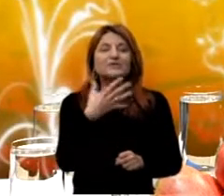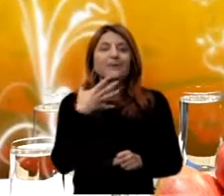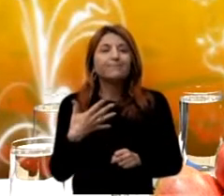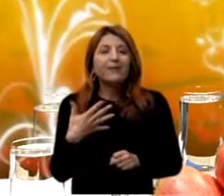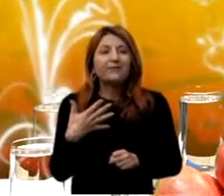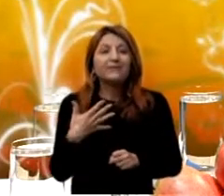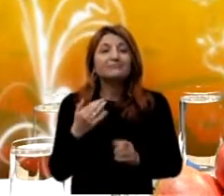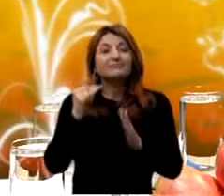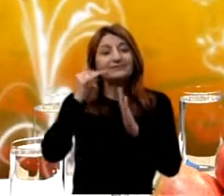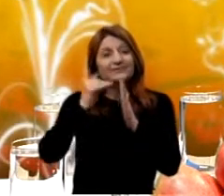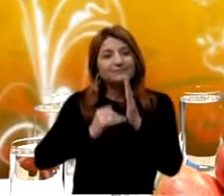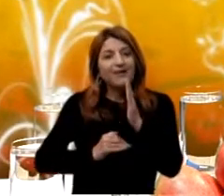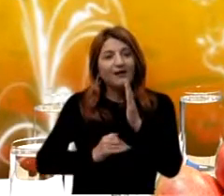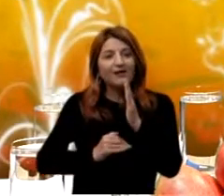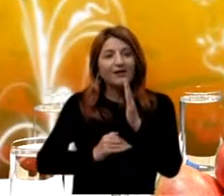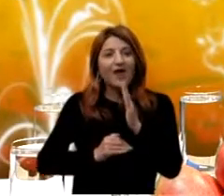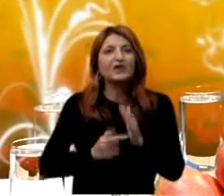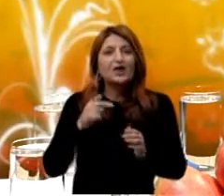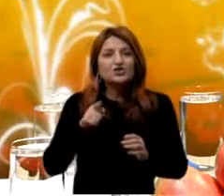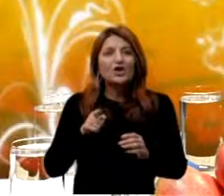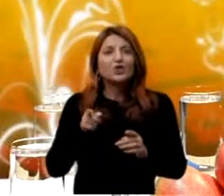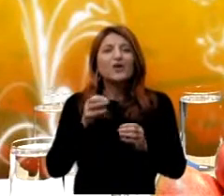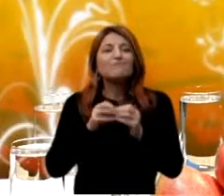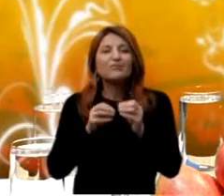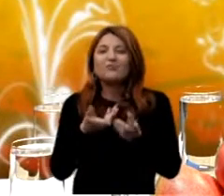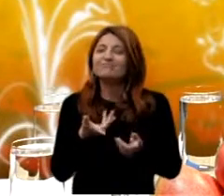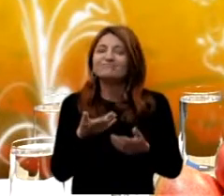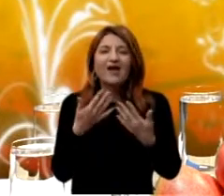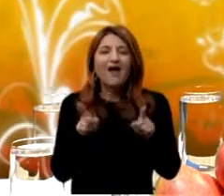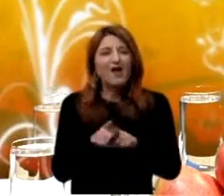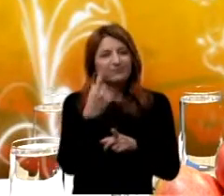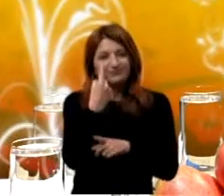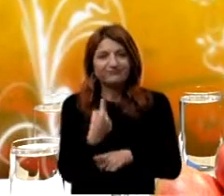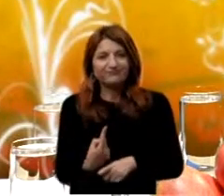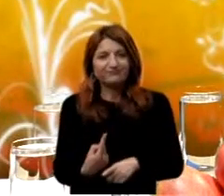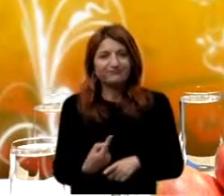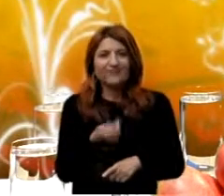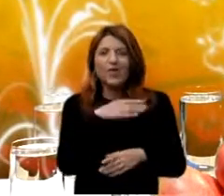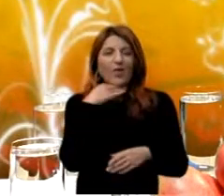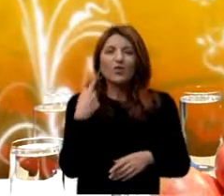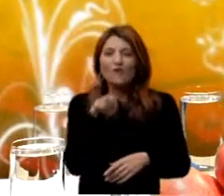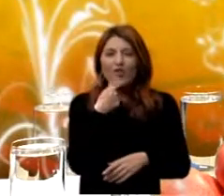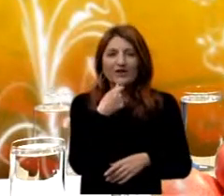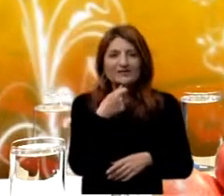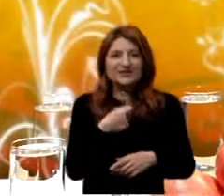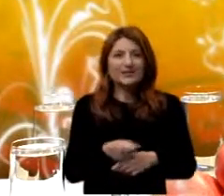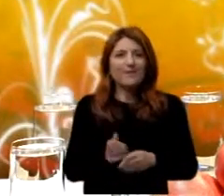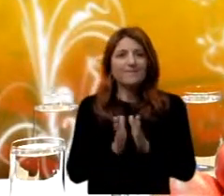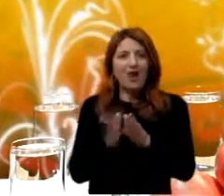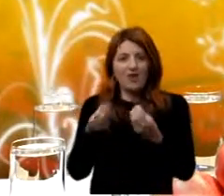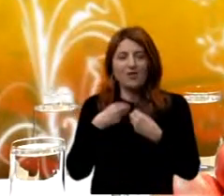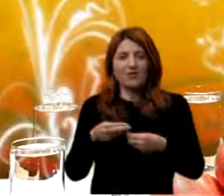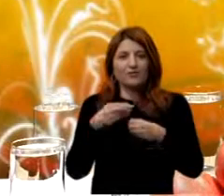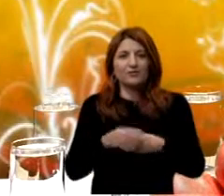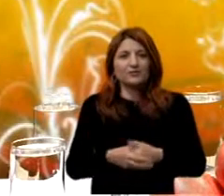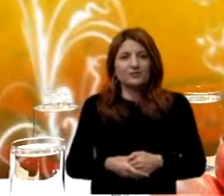45 smanjena. Znači, ipak je problem u neishranjenosti dovoljno. Je li tako? Evo, hoćemo malo sad da nam